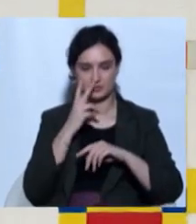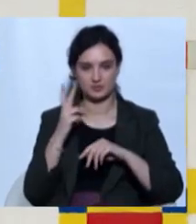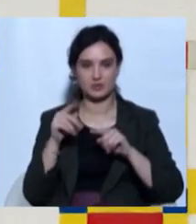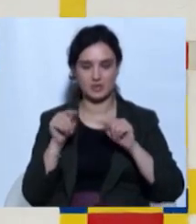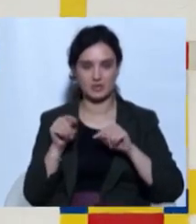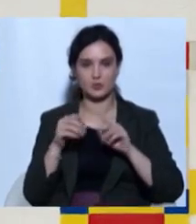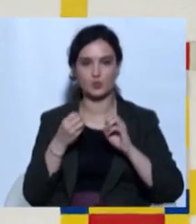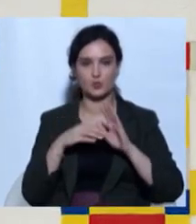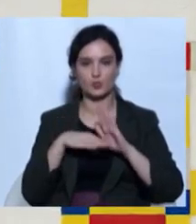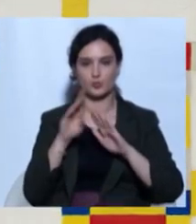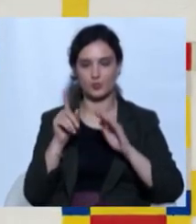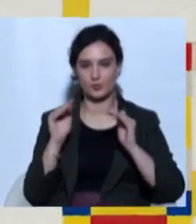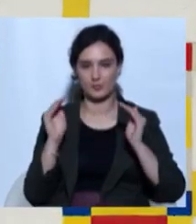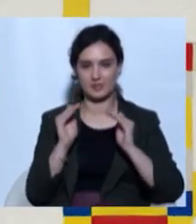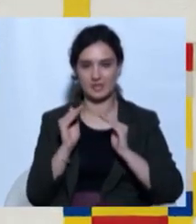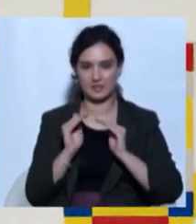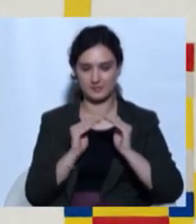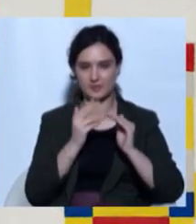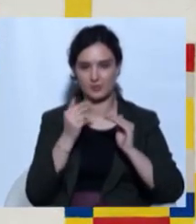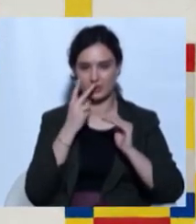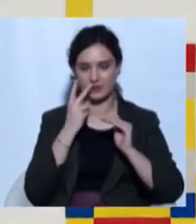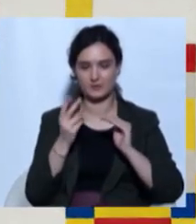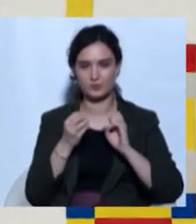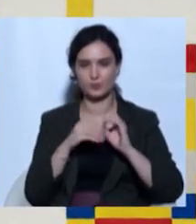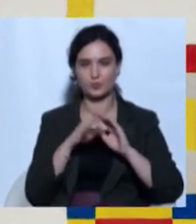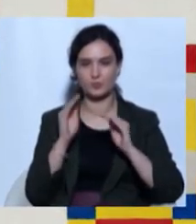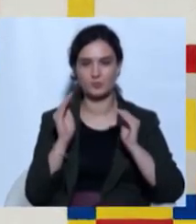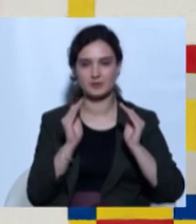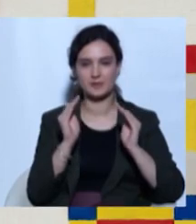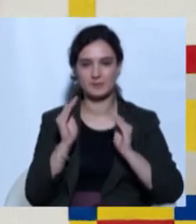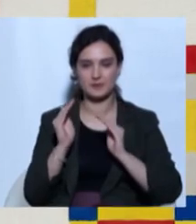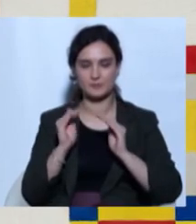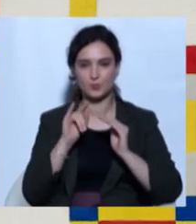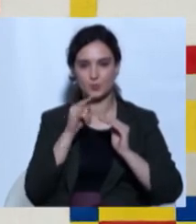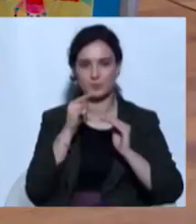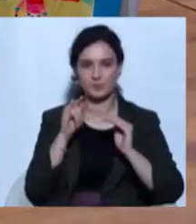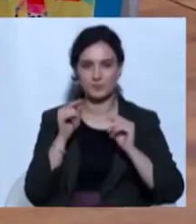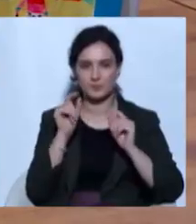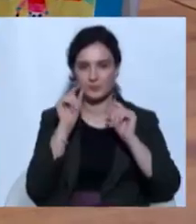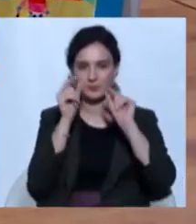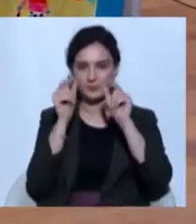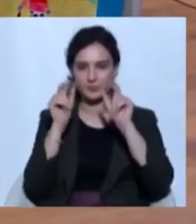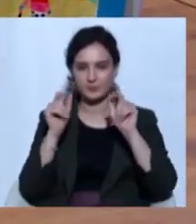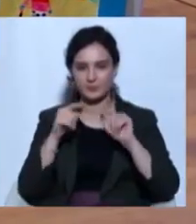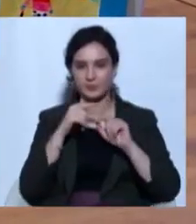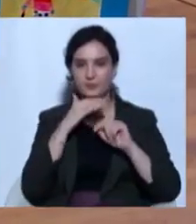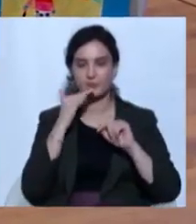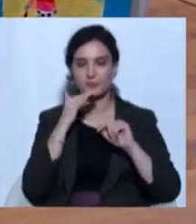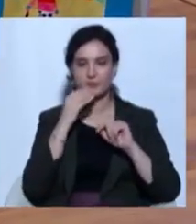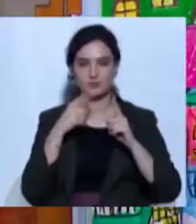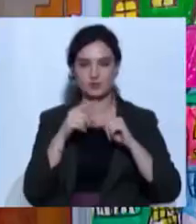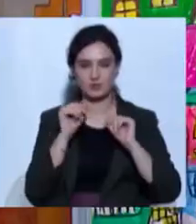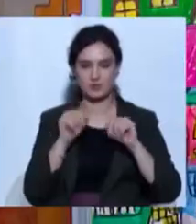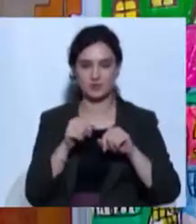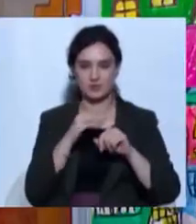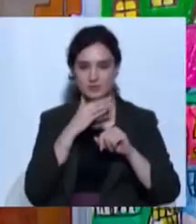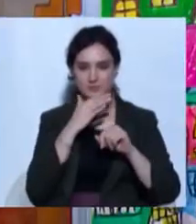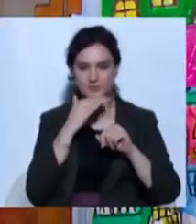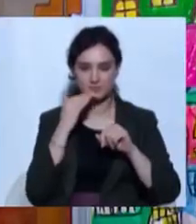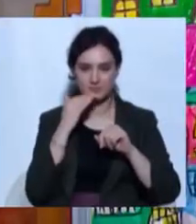აქ უფრო პატარებია, ხო ხედავთ? უფრო პატარ-პატარა კუბიკებად არის. იმიტომ გეოვნებით, აი ბევრი, ბევრი შეგიძლიათ,